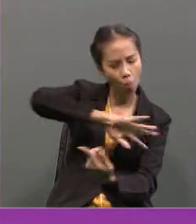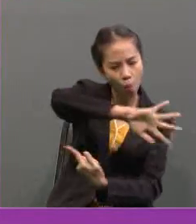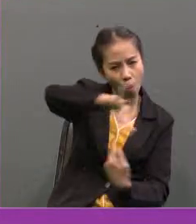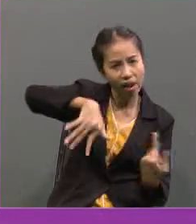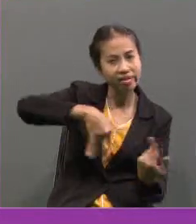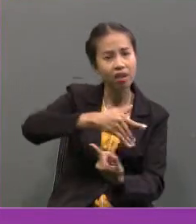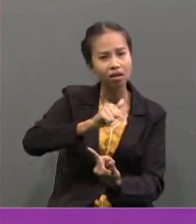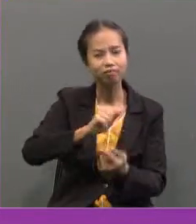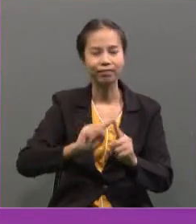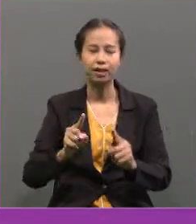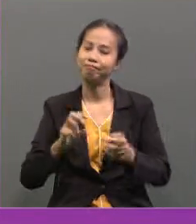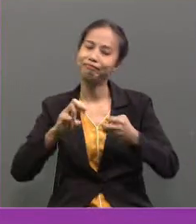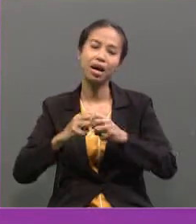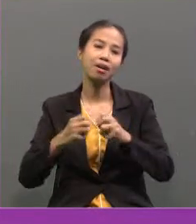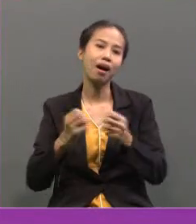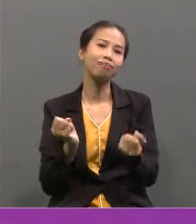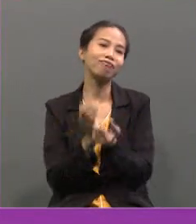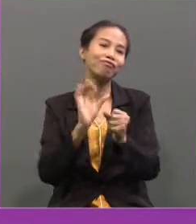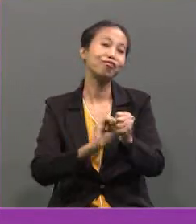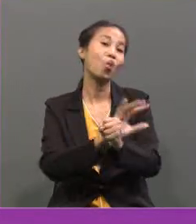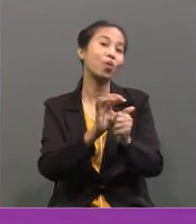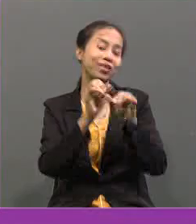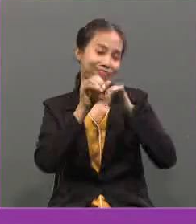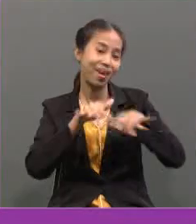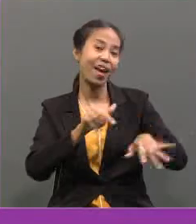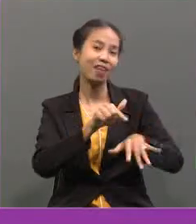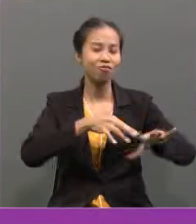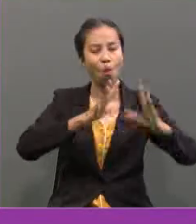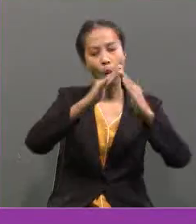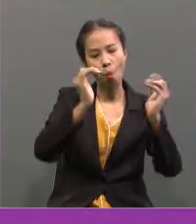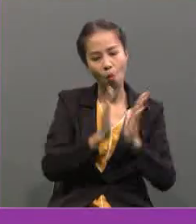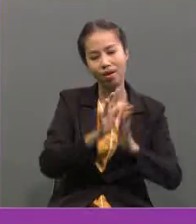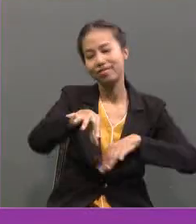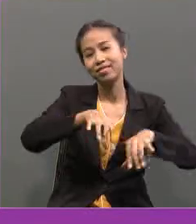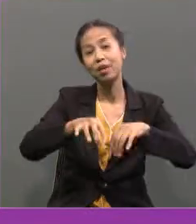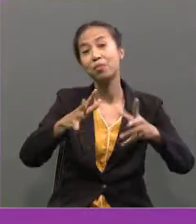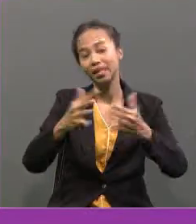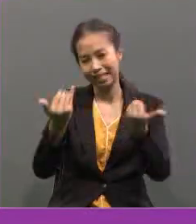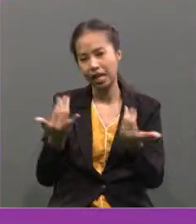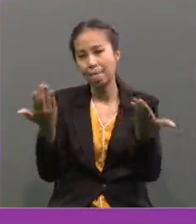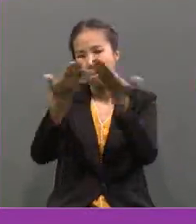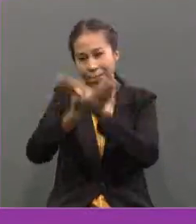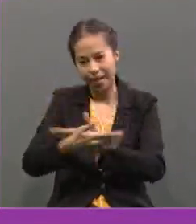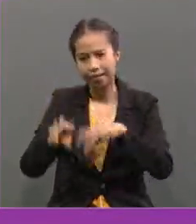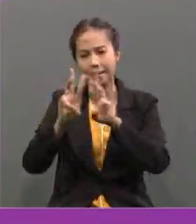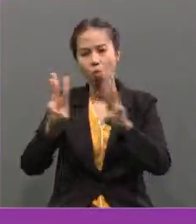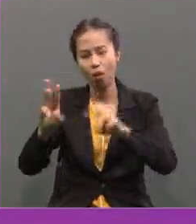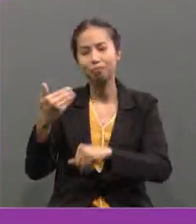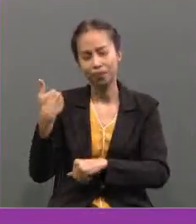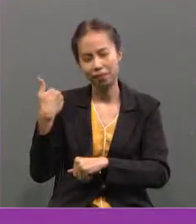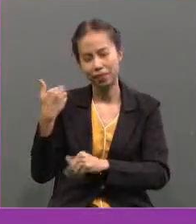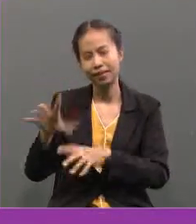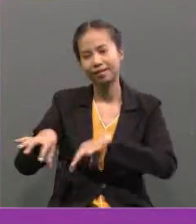โควิดเนี่ยรอยกระทงปีช่วงโควิดระบาดหนักๆก็ไม่มีการจัดถูกมยก็เลยมีรอยกระทงออนไลน์แต่ยังไงยังไงนะ